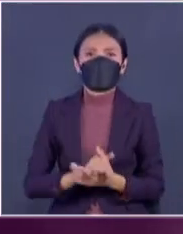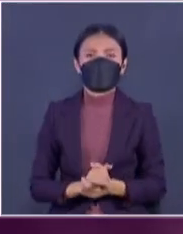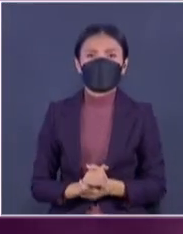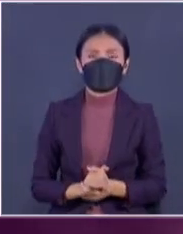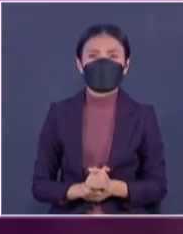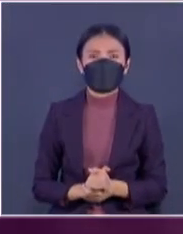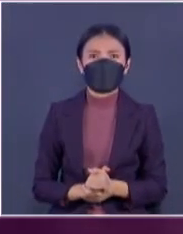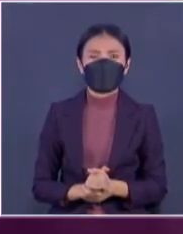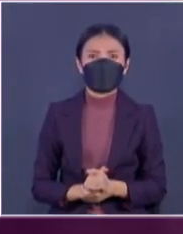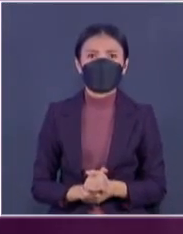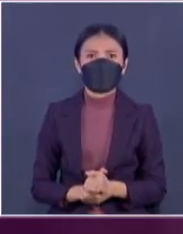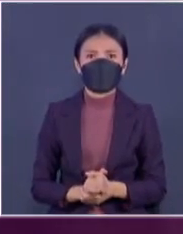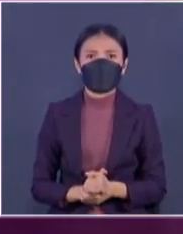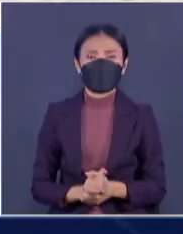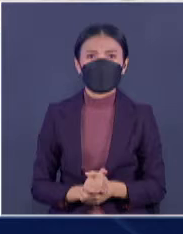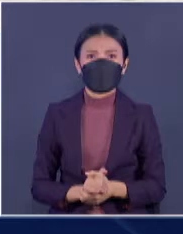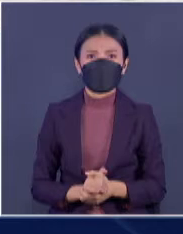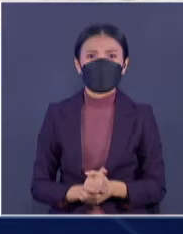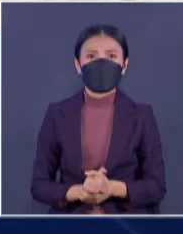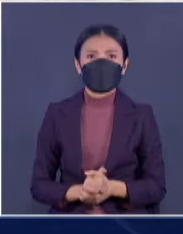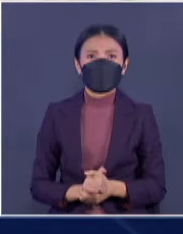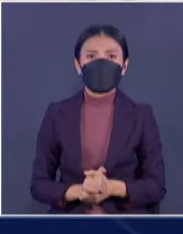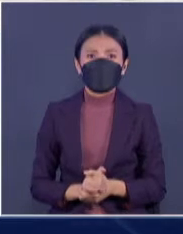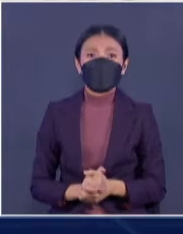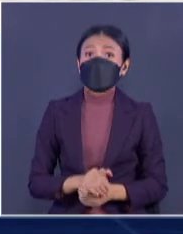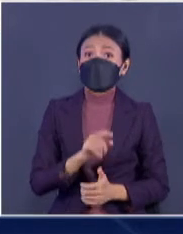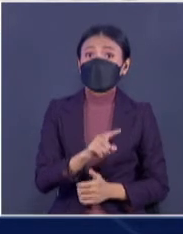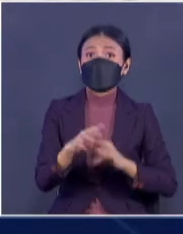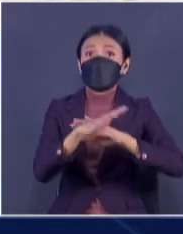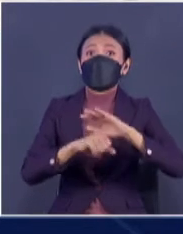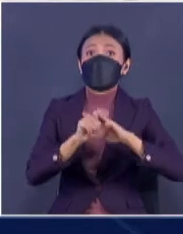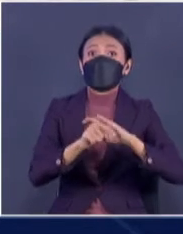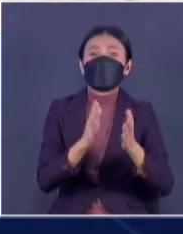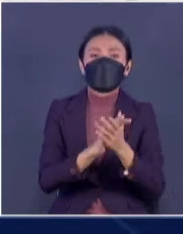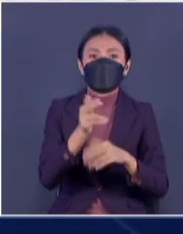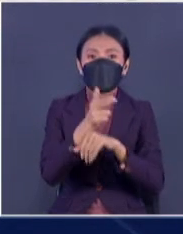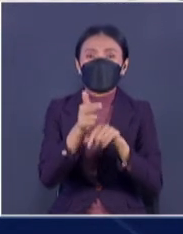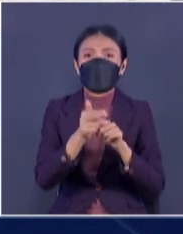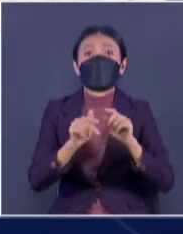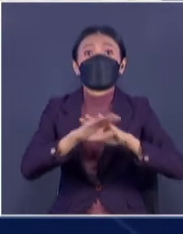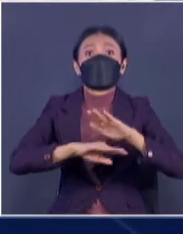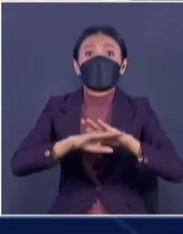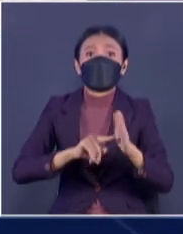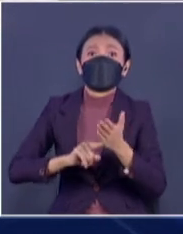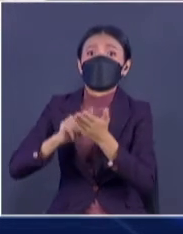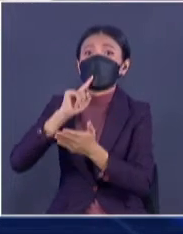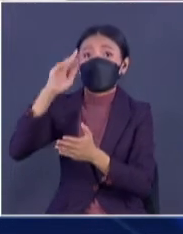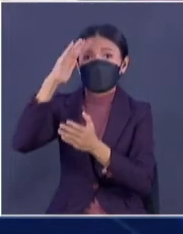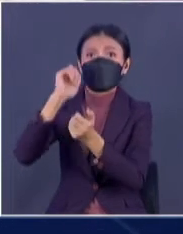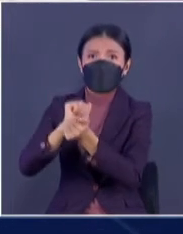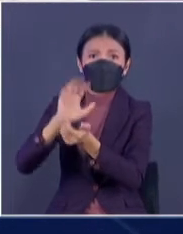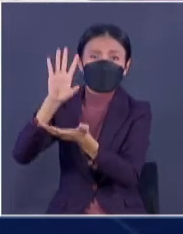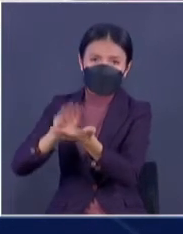ว่า หลังจากเกิดเหตุเจ้าของร้านได้นำหลักฐานเข้าลงบันทึกประจำวันพร้อมกับฝาก